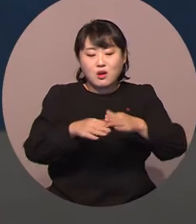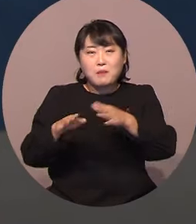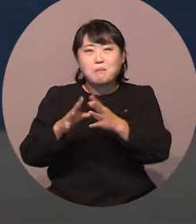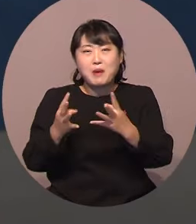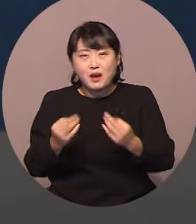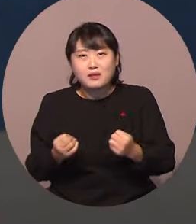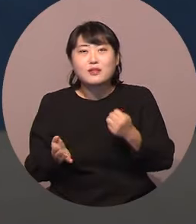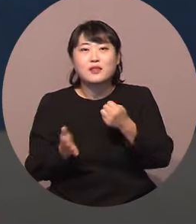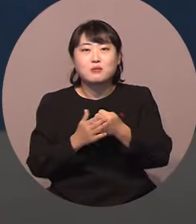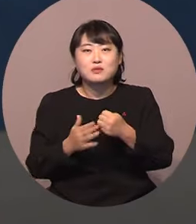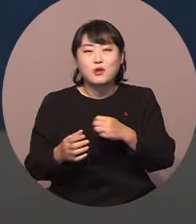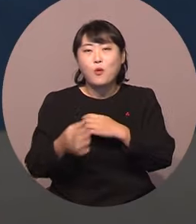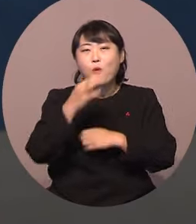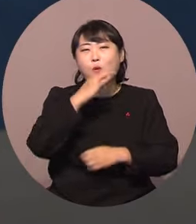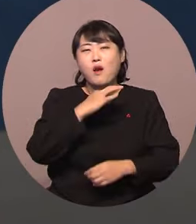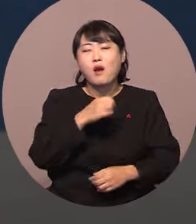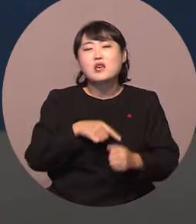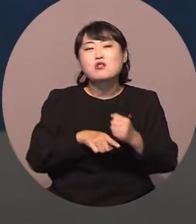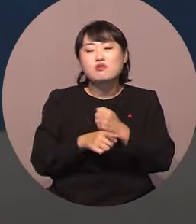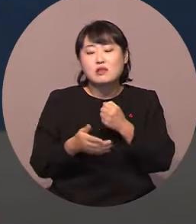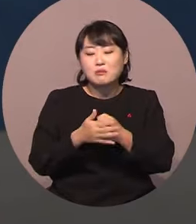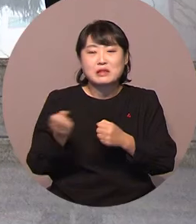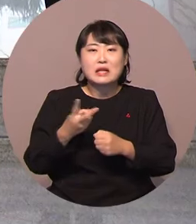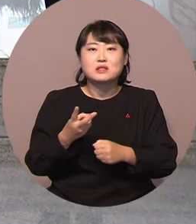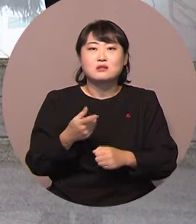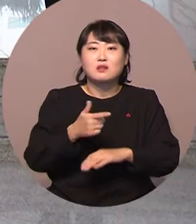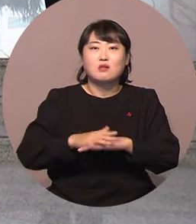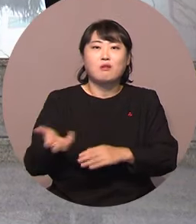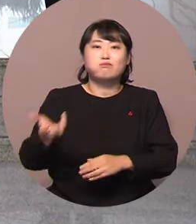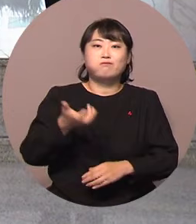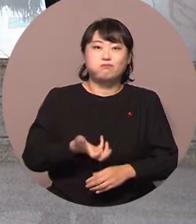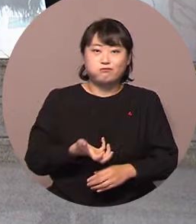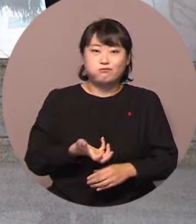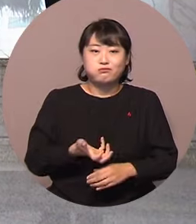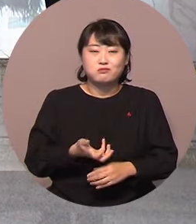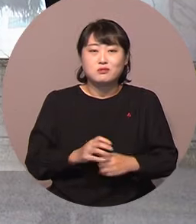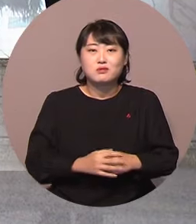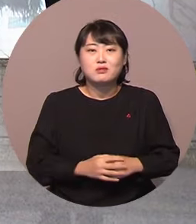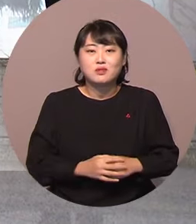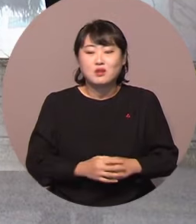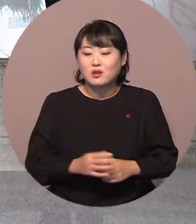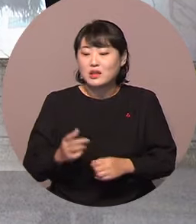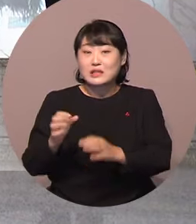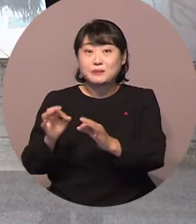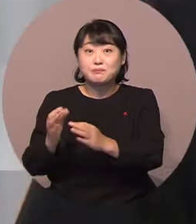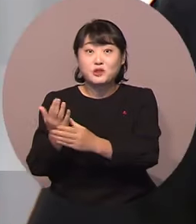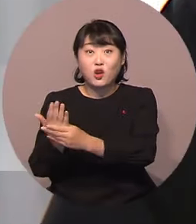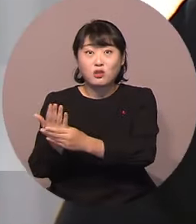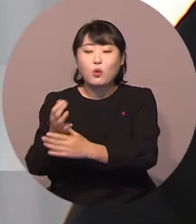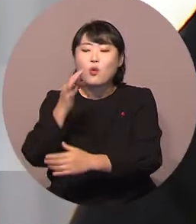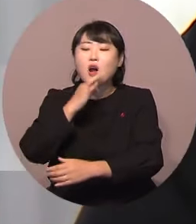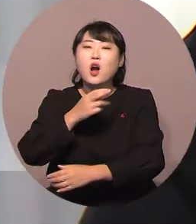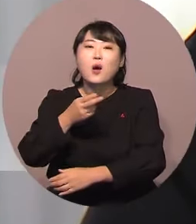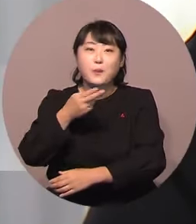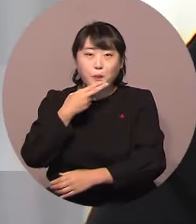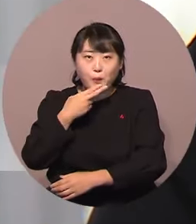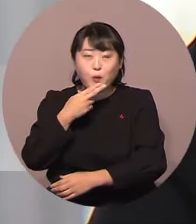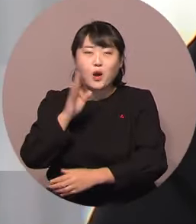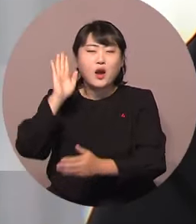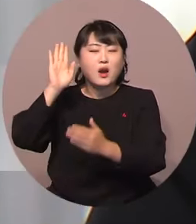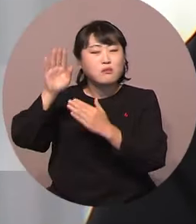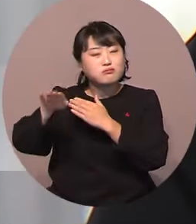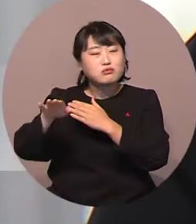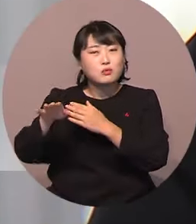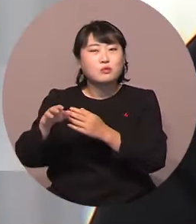도모하고 시너지 가를 낸다는 이유에서입니다 즉 원보를 김천에 두는 것이 비효율적이고 미래